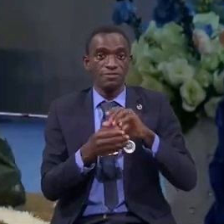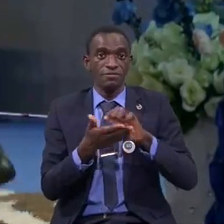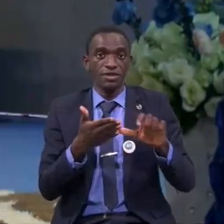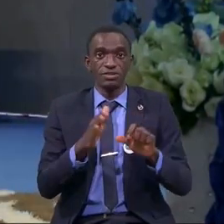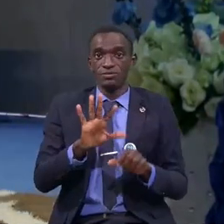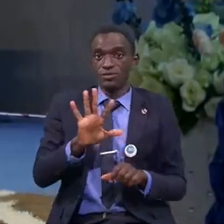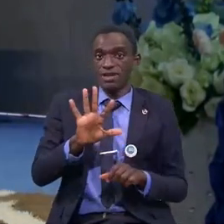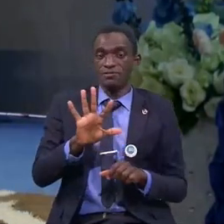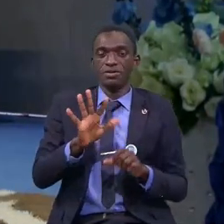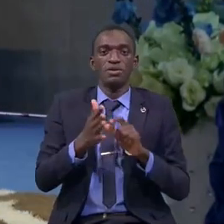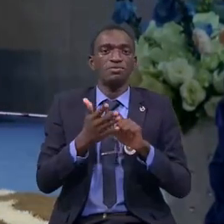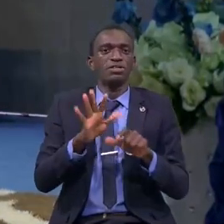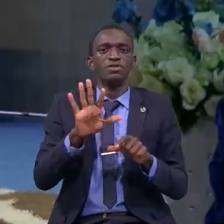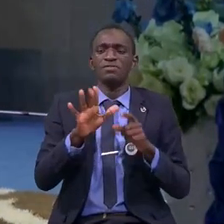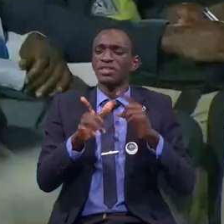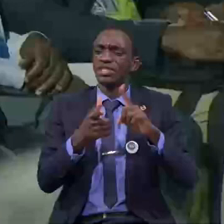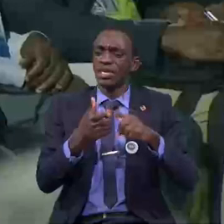5.